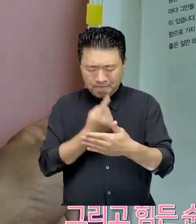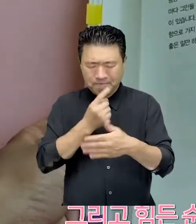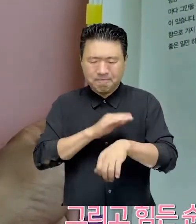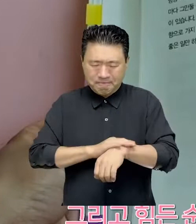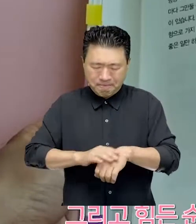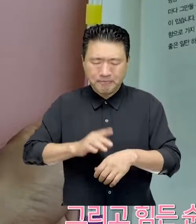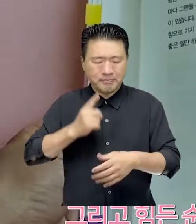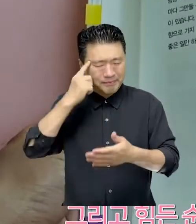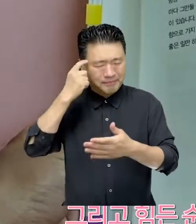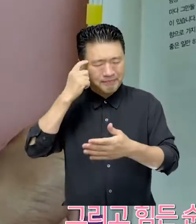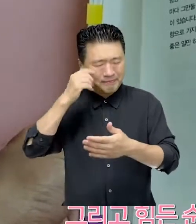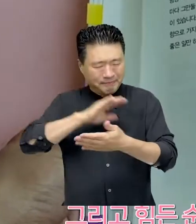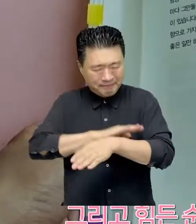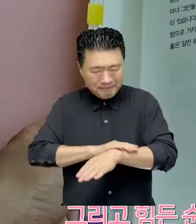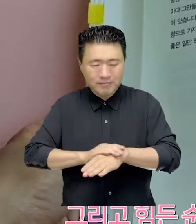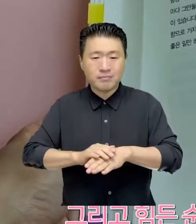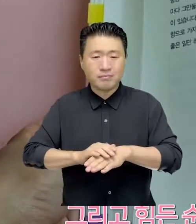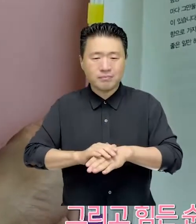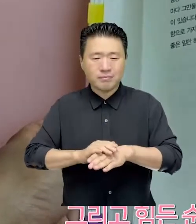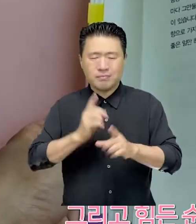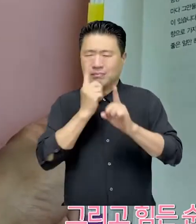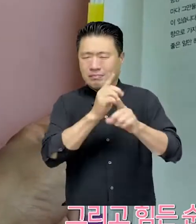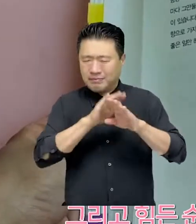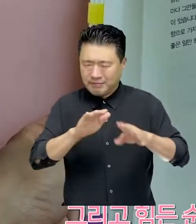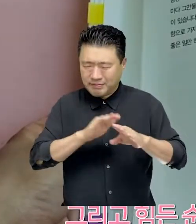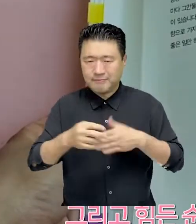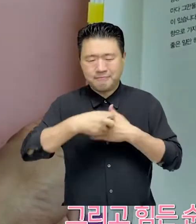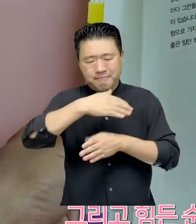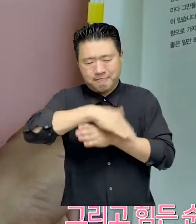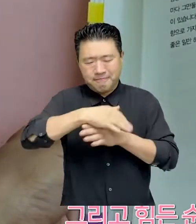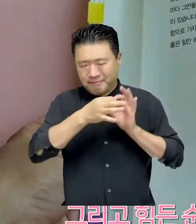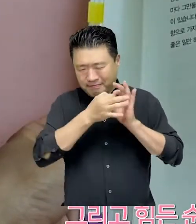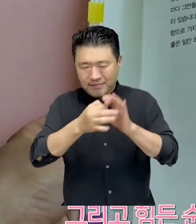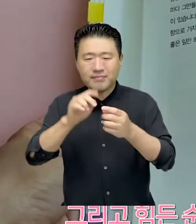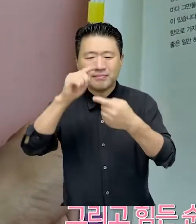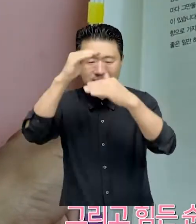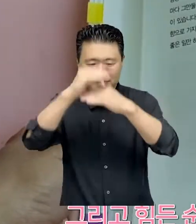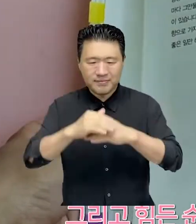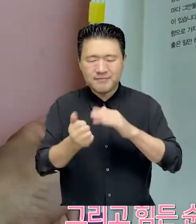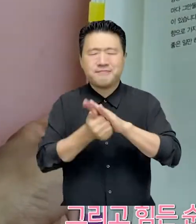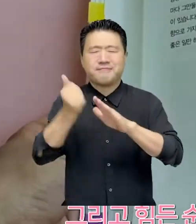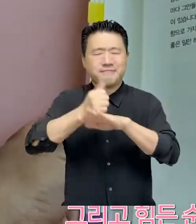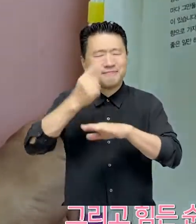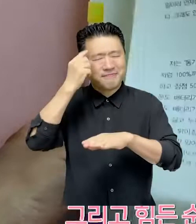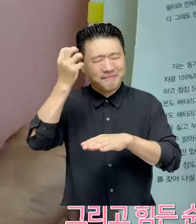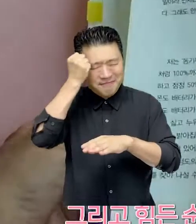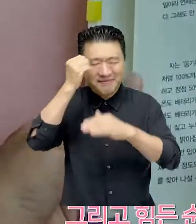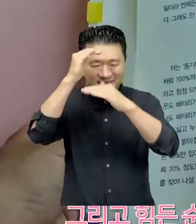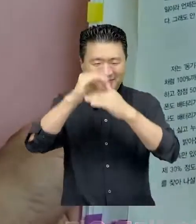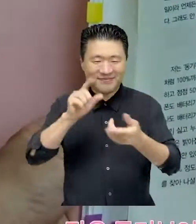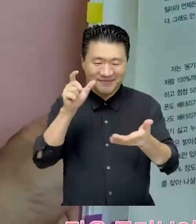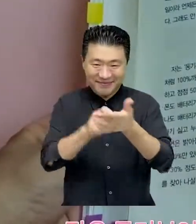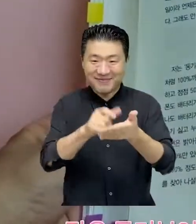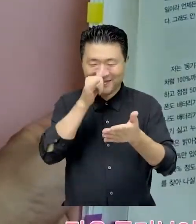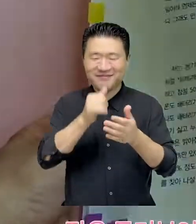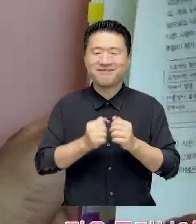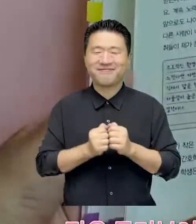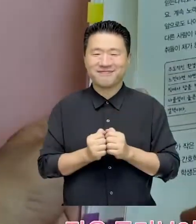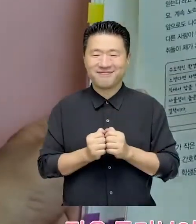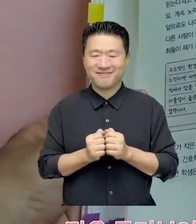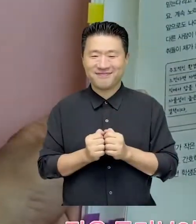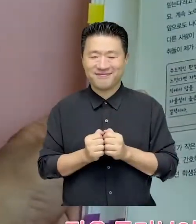어떻게 동기부여를 해서 극복하고 병원에 다닐 수 있었는지에 대한 성공의 기억이라는